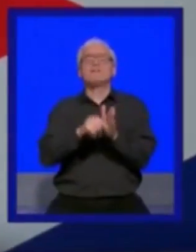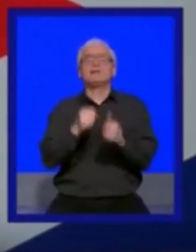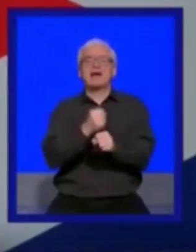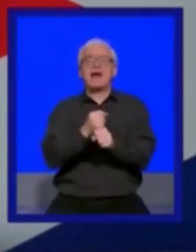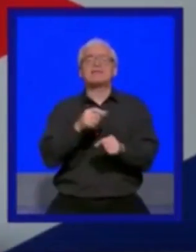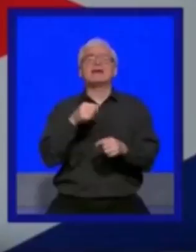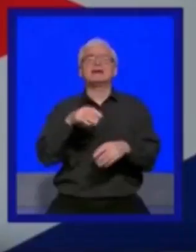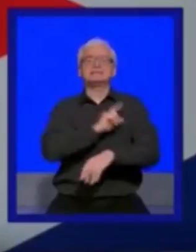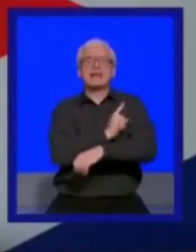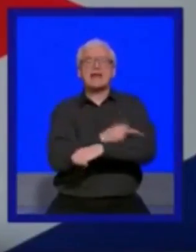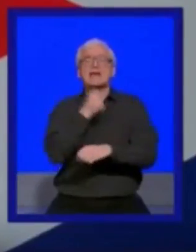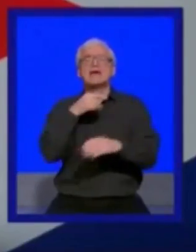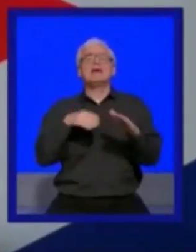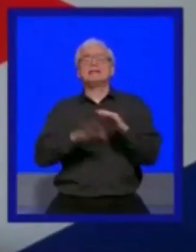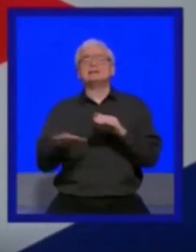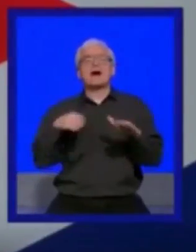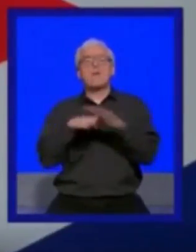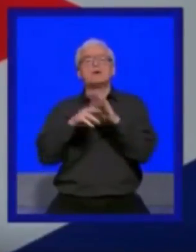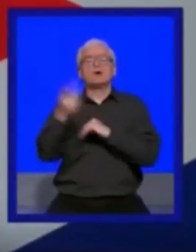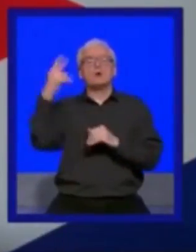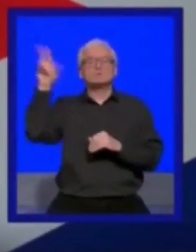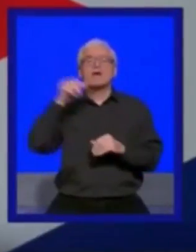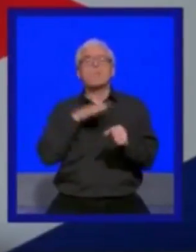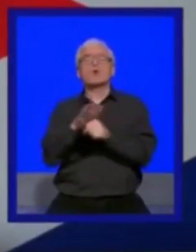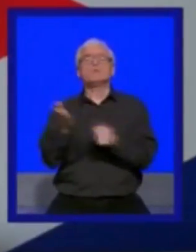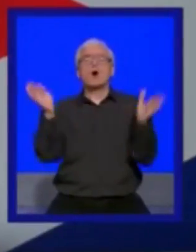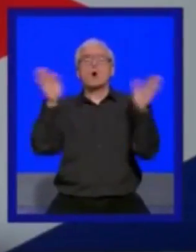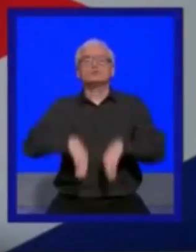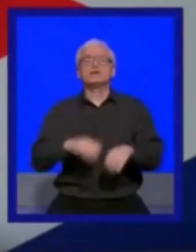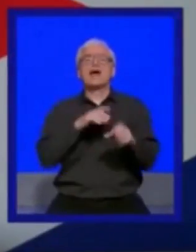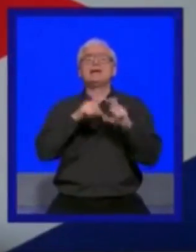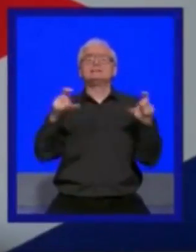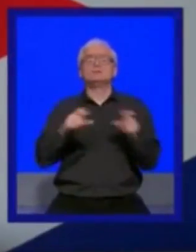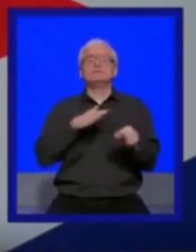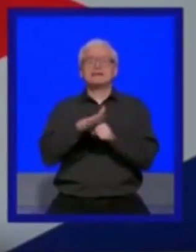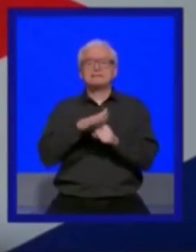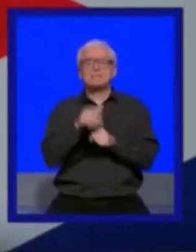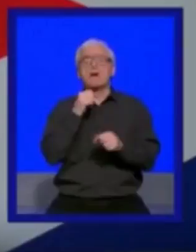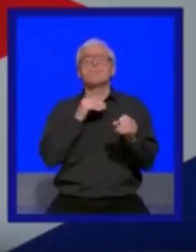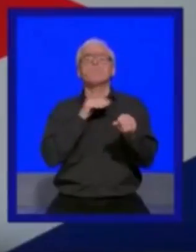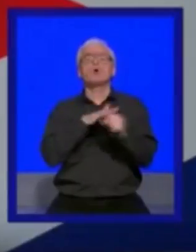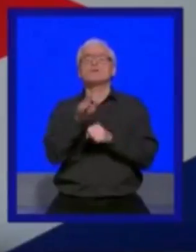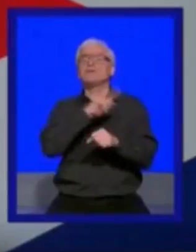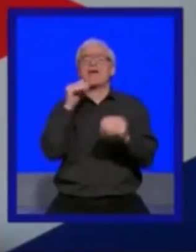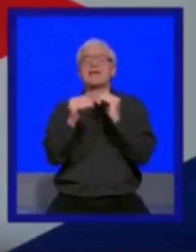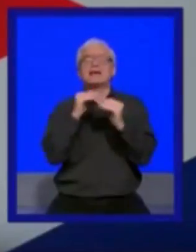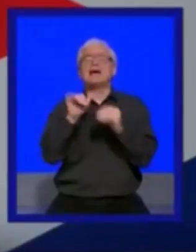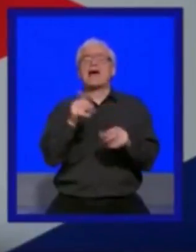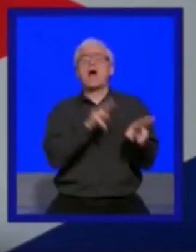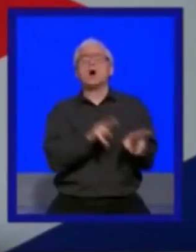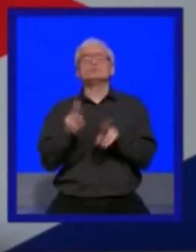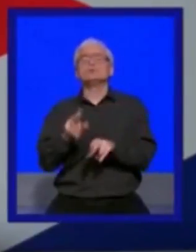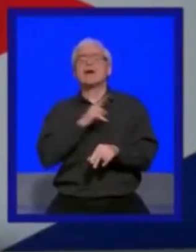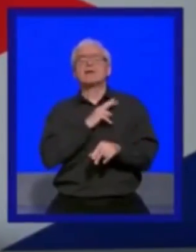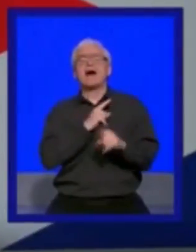beže u inostranstvo, protiv urušavanja institucija sistema, protiv nejednakosti, da sudstvo ima različite